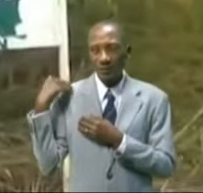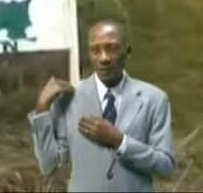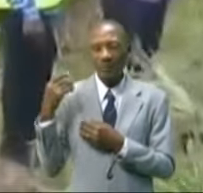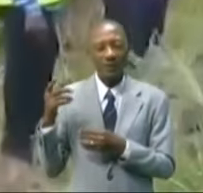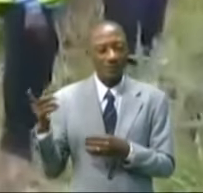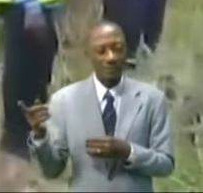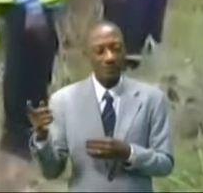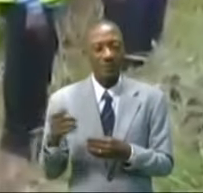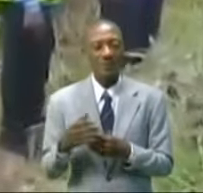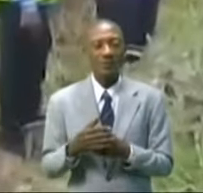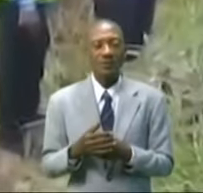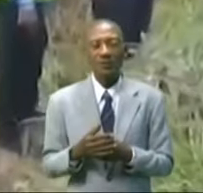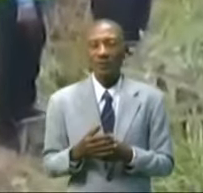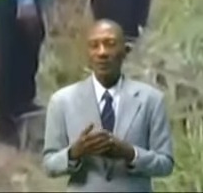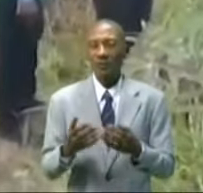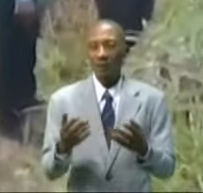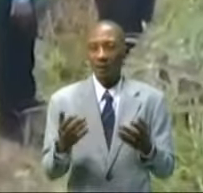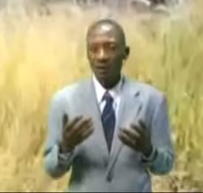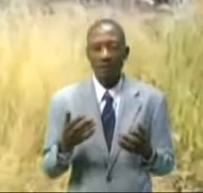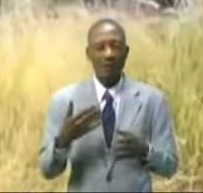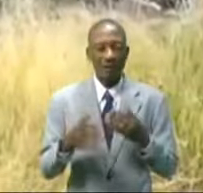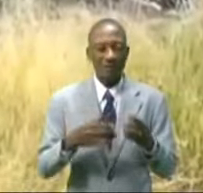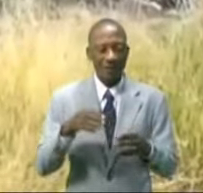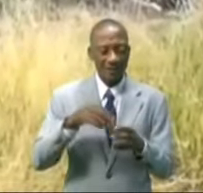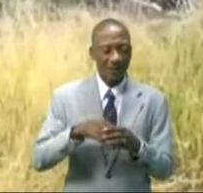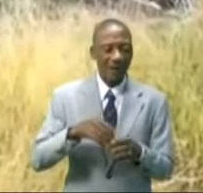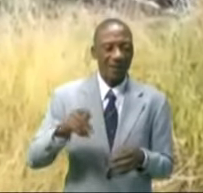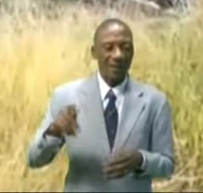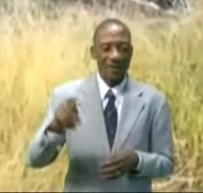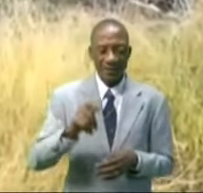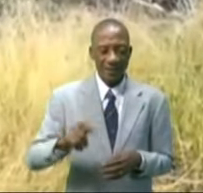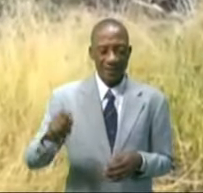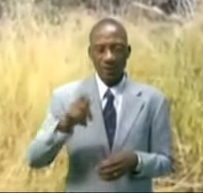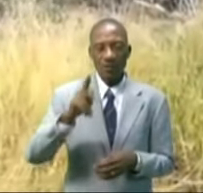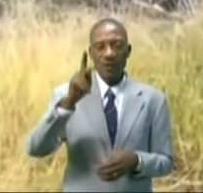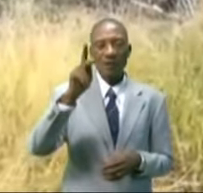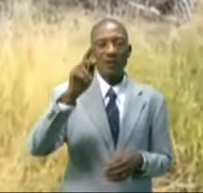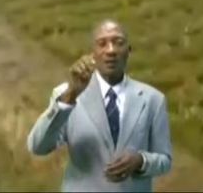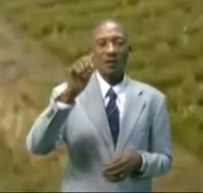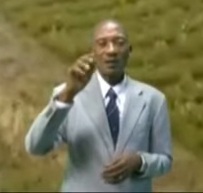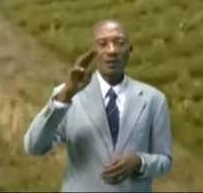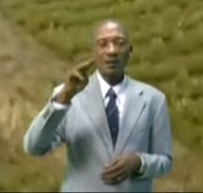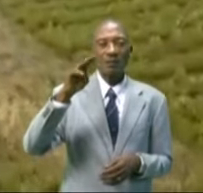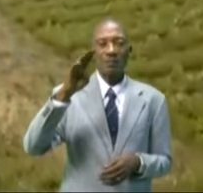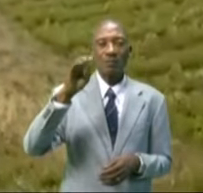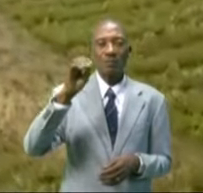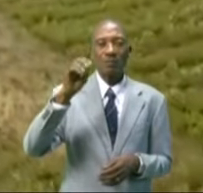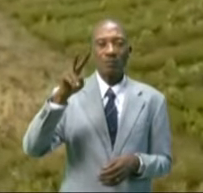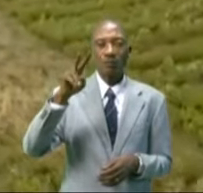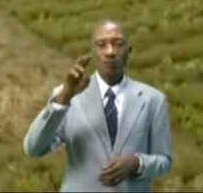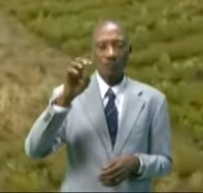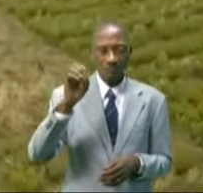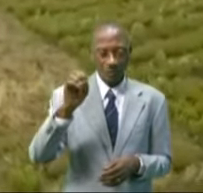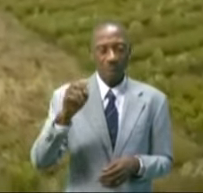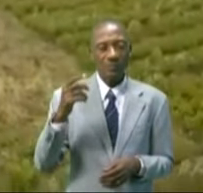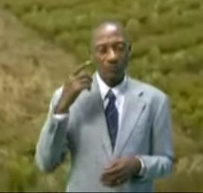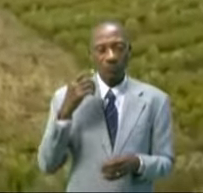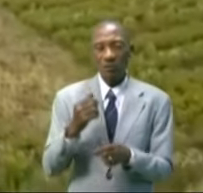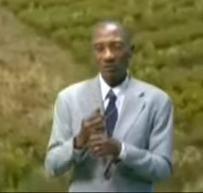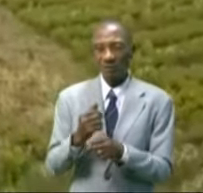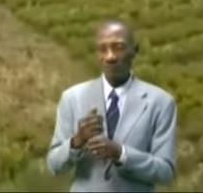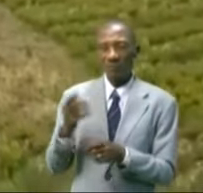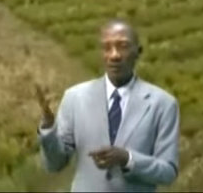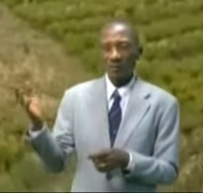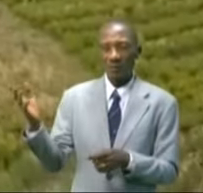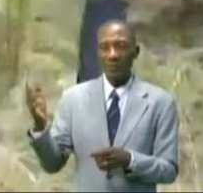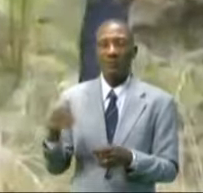Loufira, dans les territoires de Kambove, pour palper les réalités de cette route agricole. Loufira, qui a une